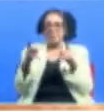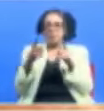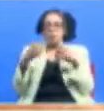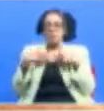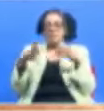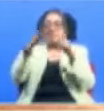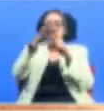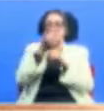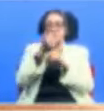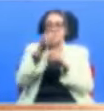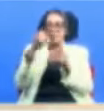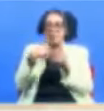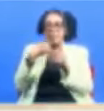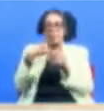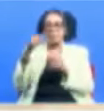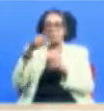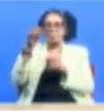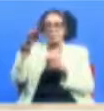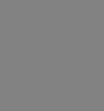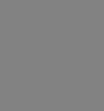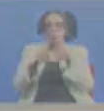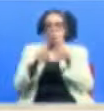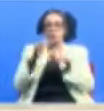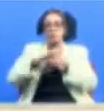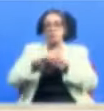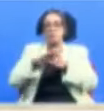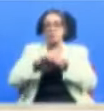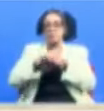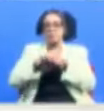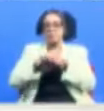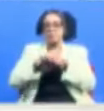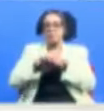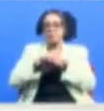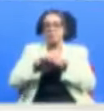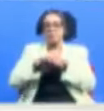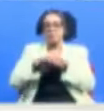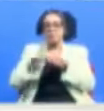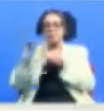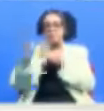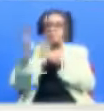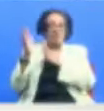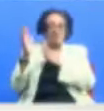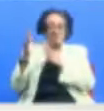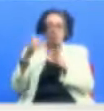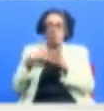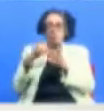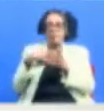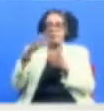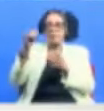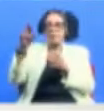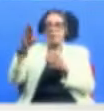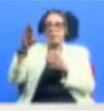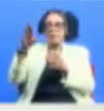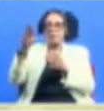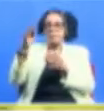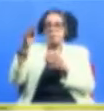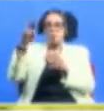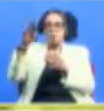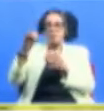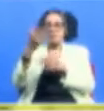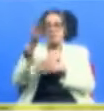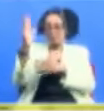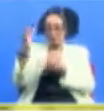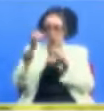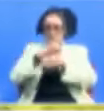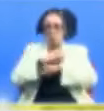have achieved our grades, which are good. Na katika kaunti ya Kilifi, shule ya upili ya Arabuko Forest imeshikilia